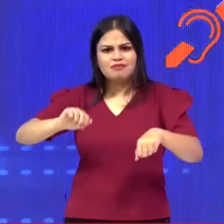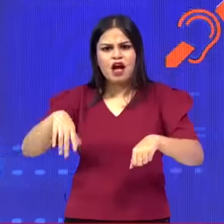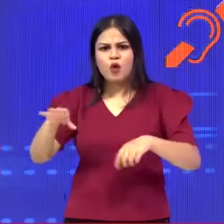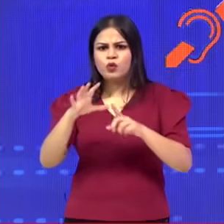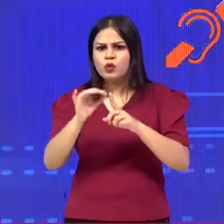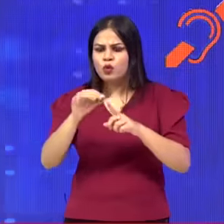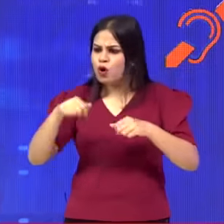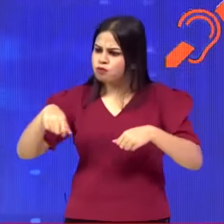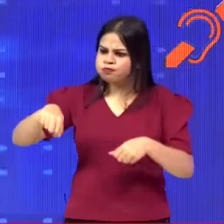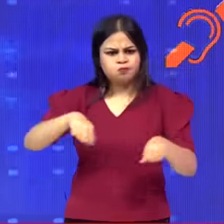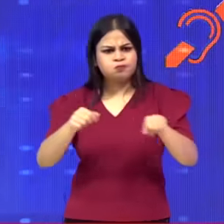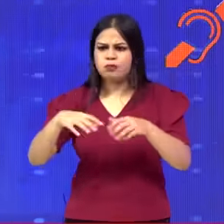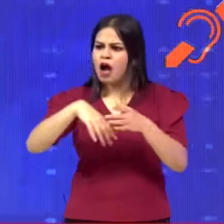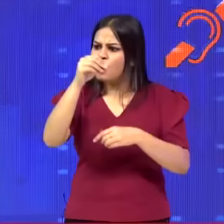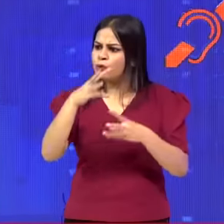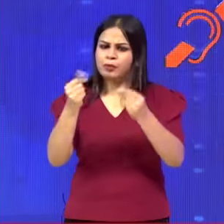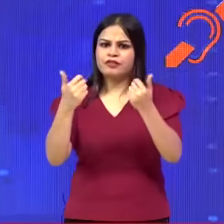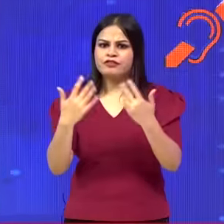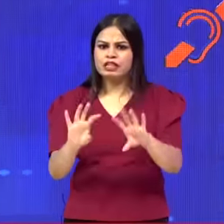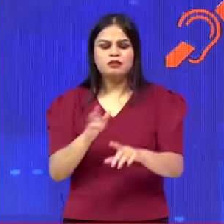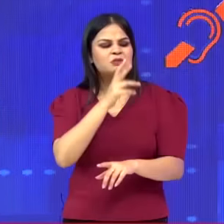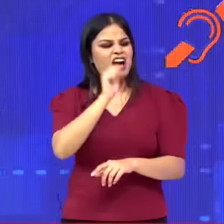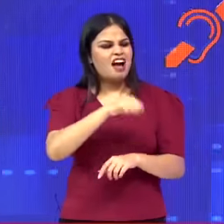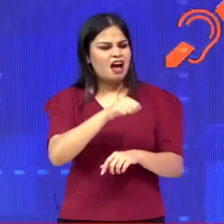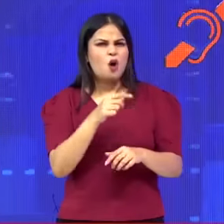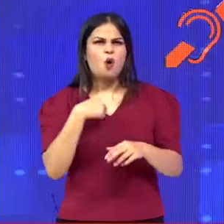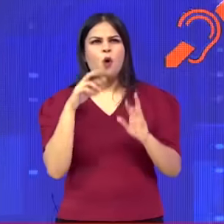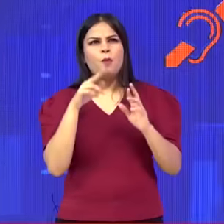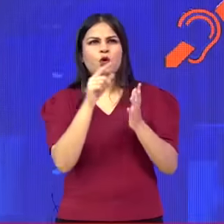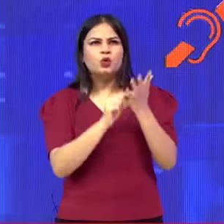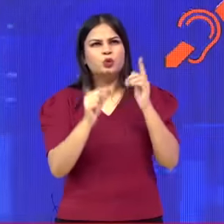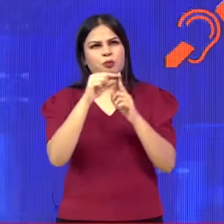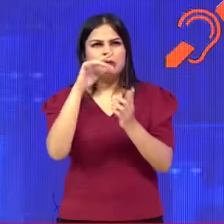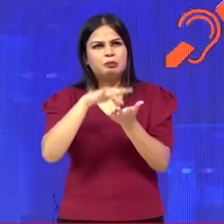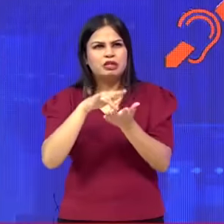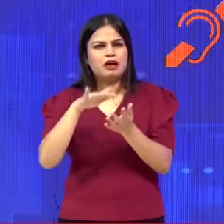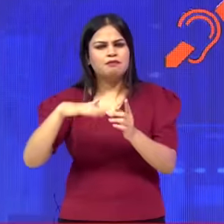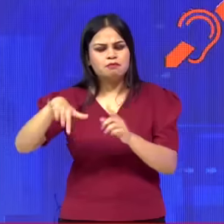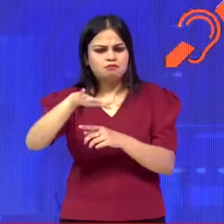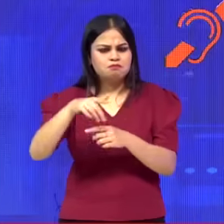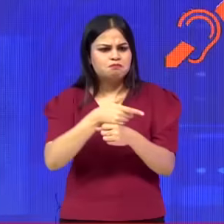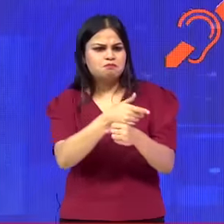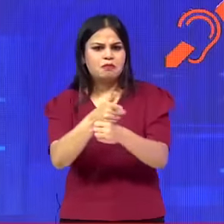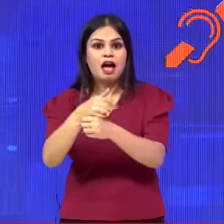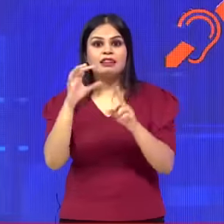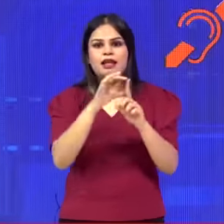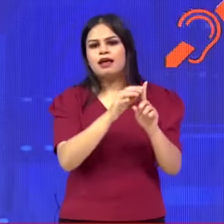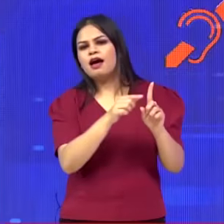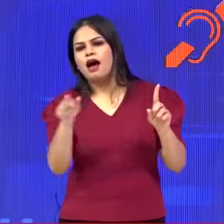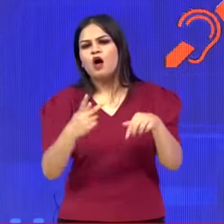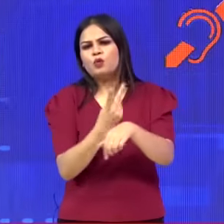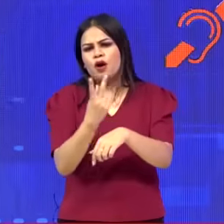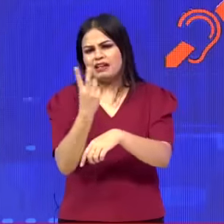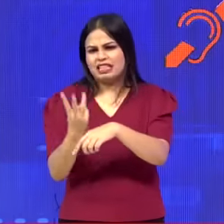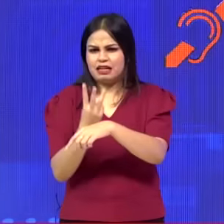सर, शॉट में टाइम लग रहा था, और हम लोग आई थिंक यूपी में शूटिंग कर रहे थे, मोरना में कर रहे थे, जो कि दिल्ली से करीबन 2.5-3 घंटे दूर